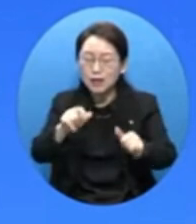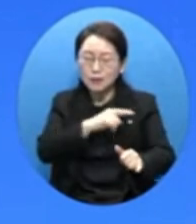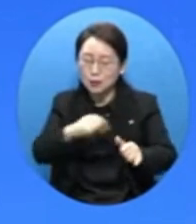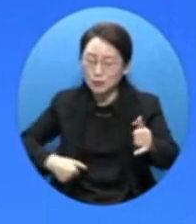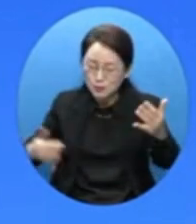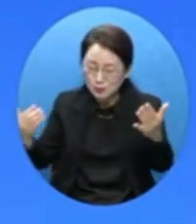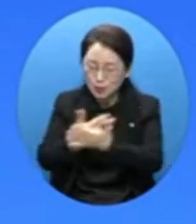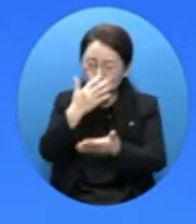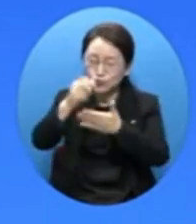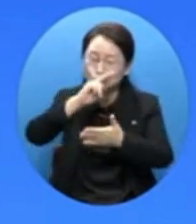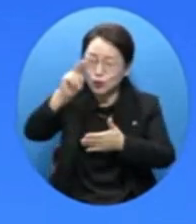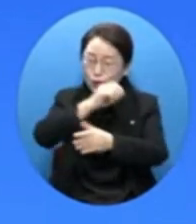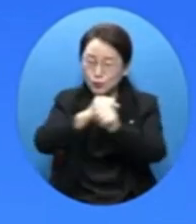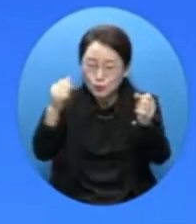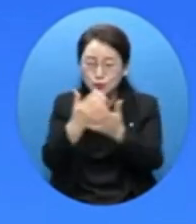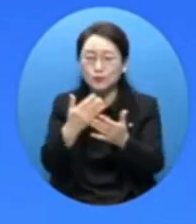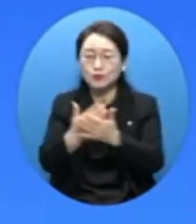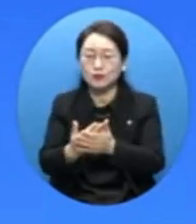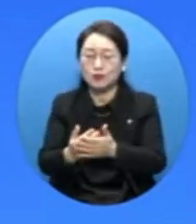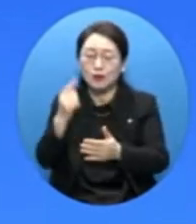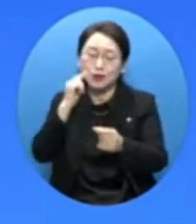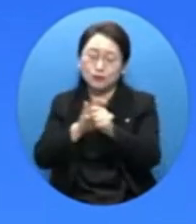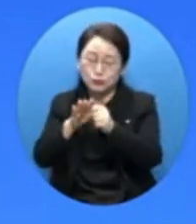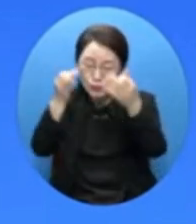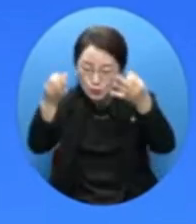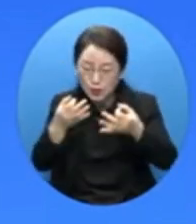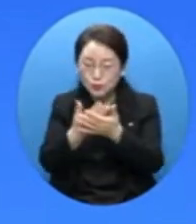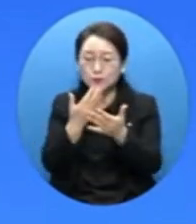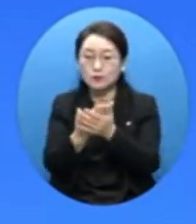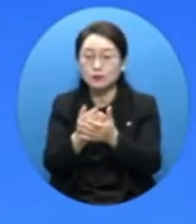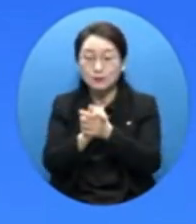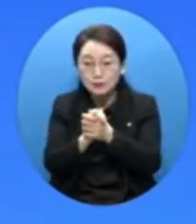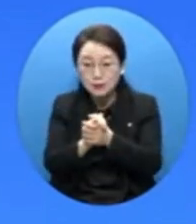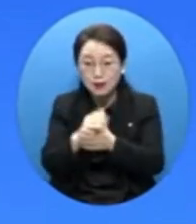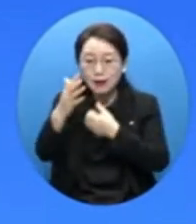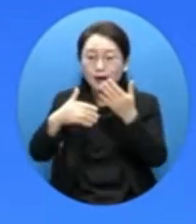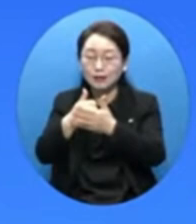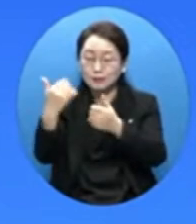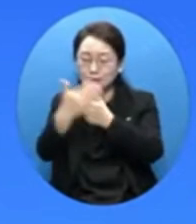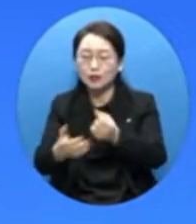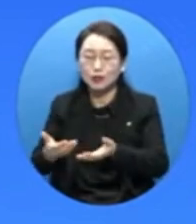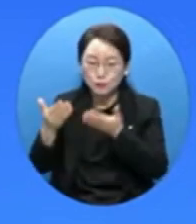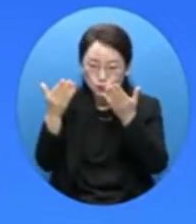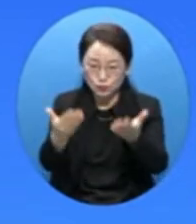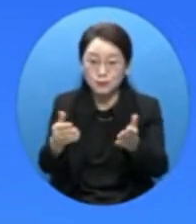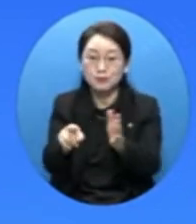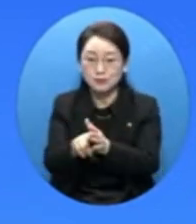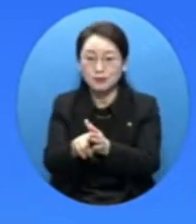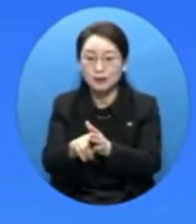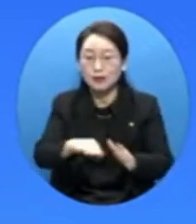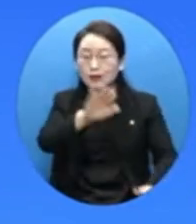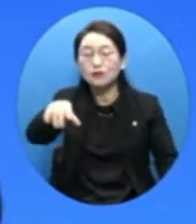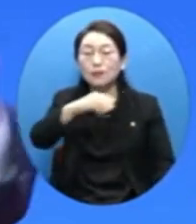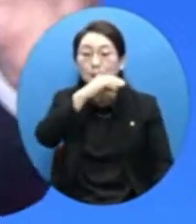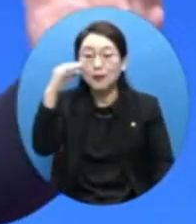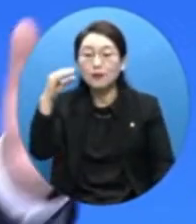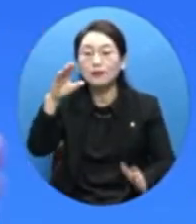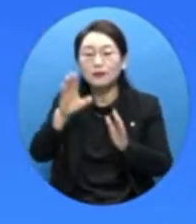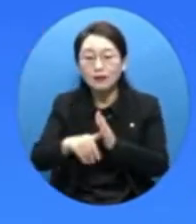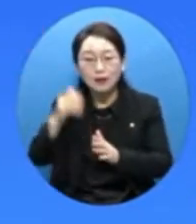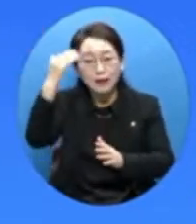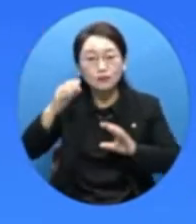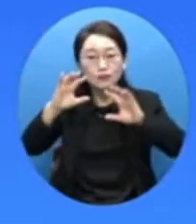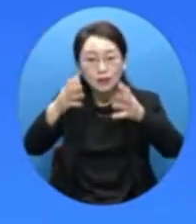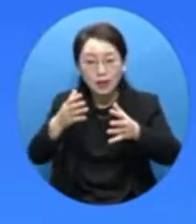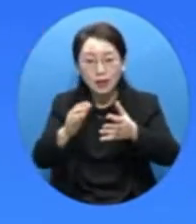잘못을 용서해 주옵소서. 주 앞에 긍휼을 구할 때 하나님께서 은혜를 부어 주실 것입니다. 우리가 바로 설 때 이 대한민국이